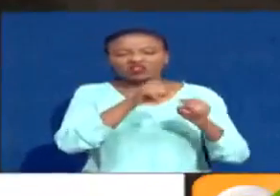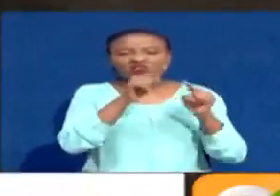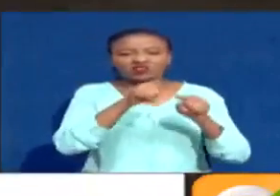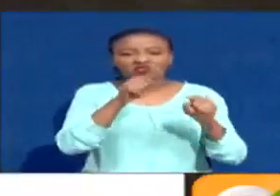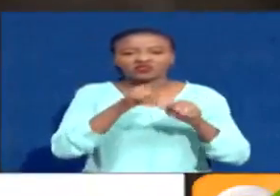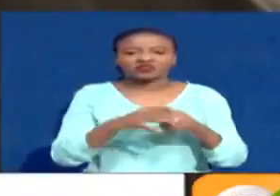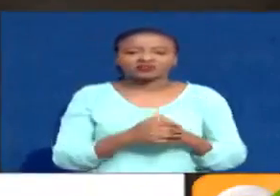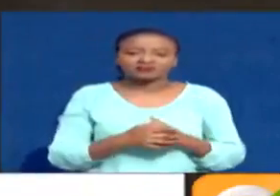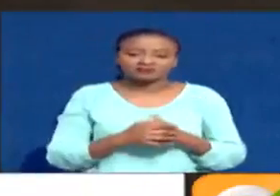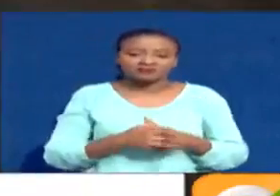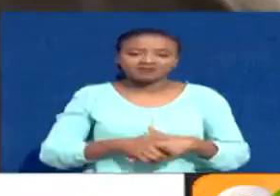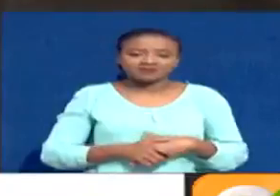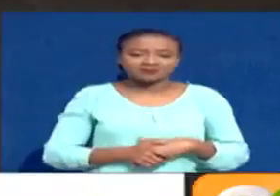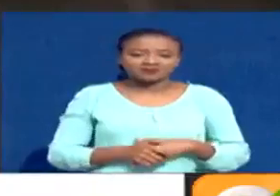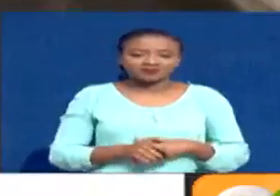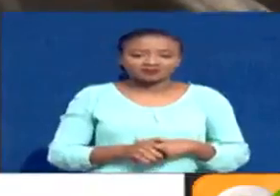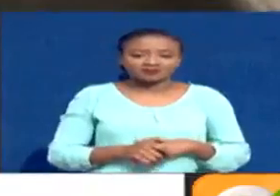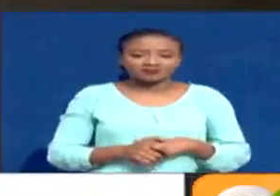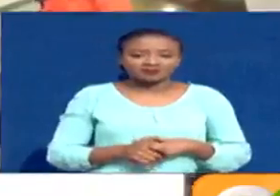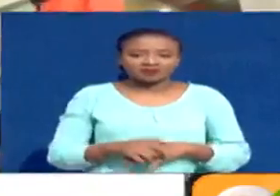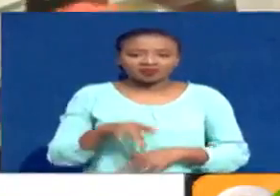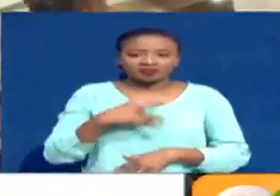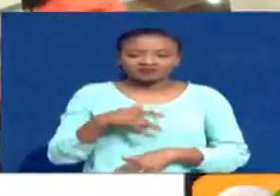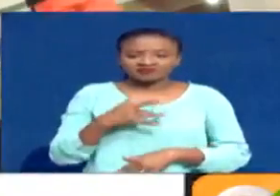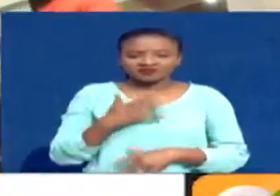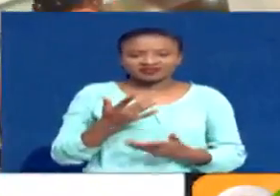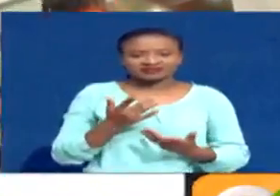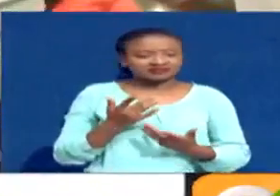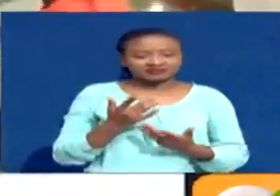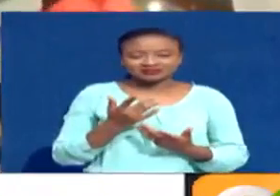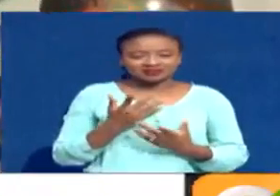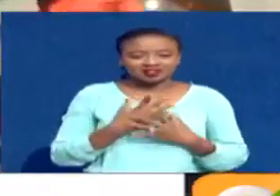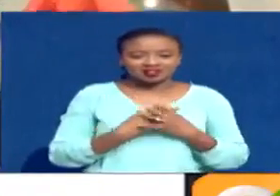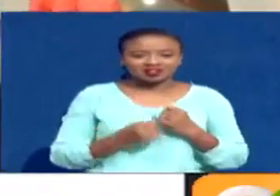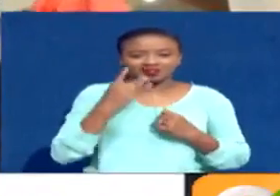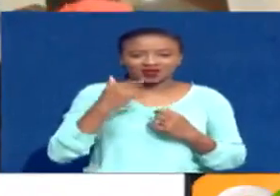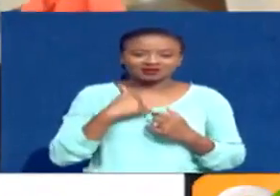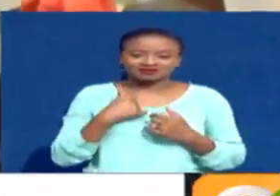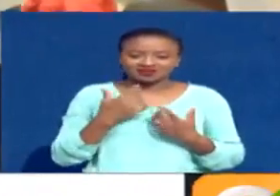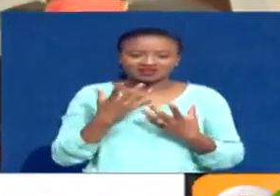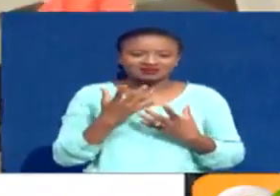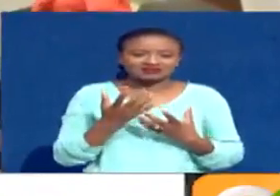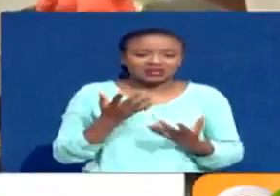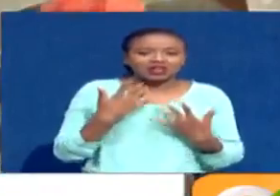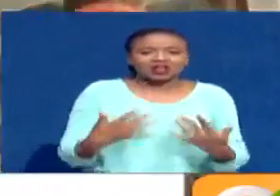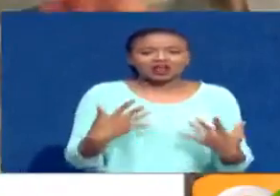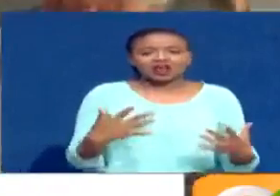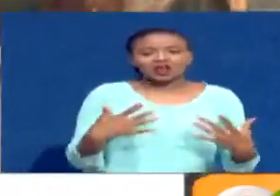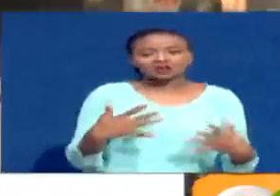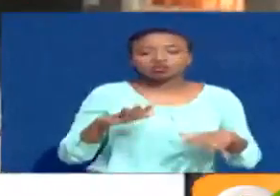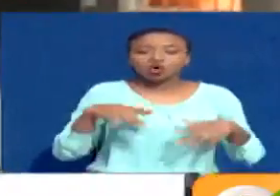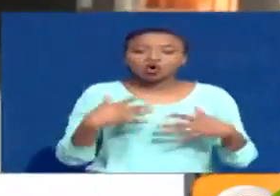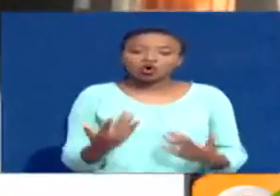mimi siwezi jitokeza, wanakuwa na ile low self esteem like kwa sababu kilo yangu ni ndogo sana. Wengine wanakuambia siwezi